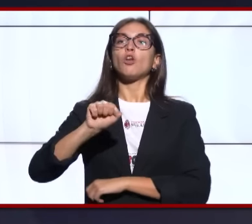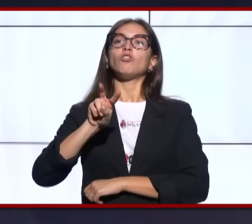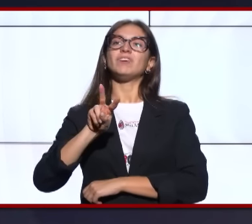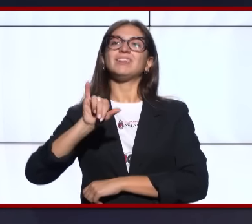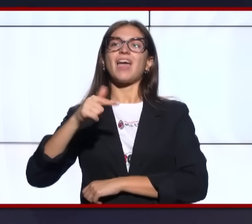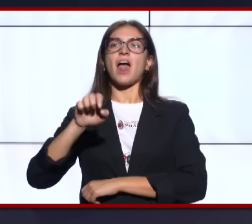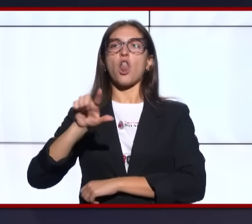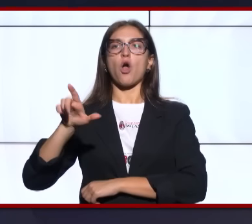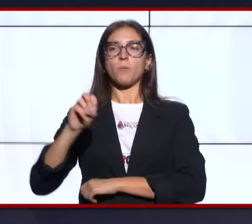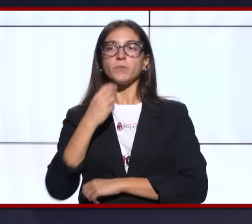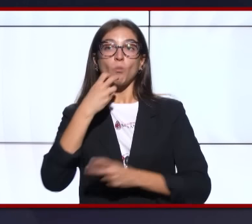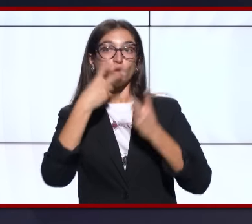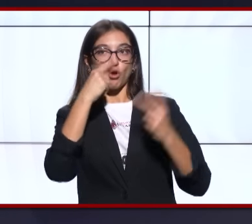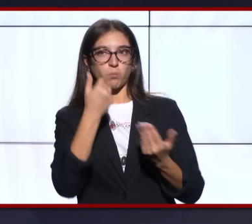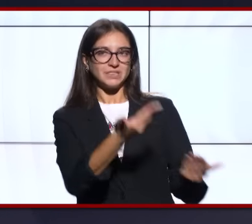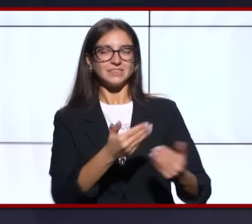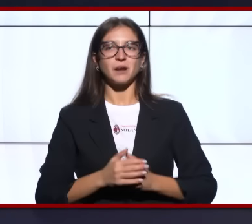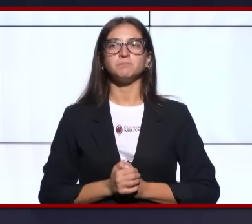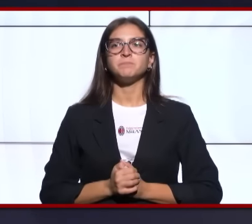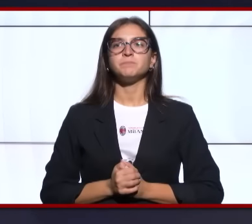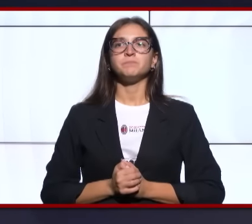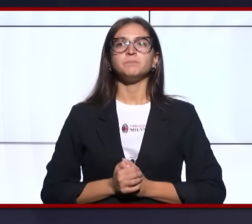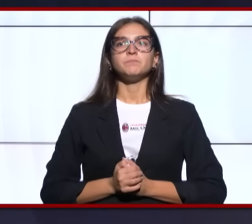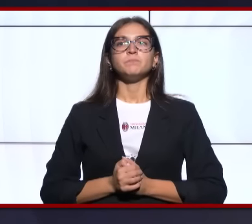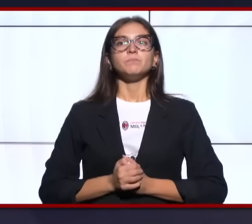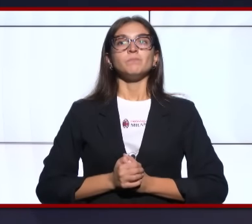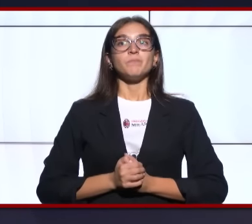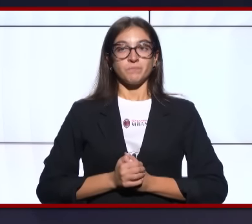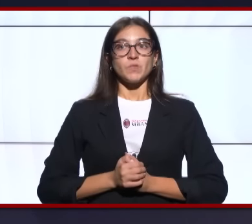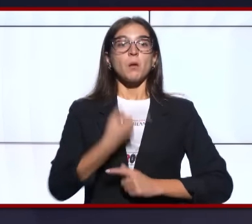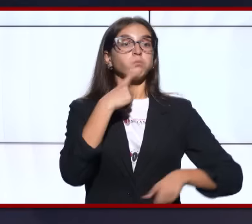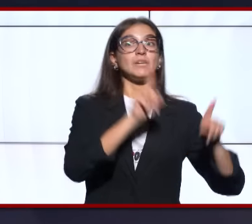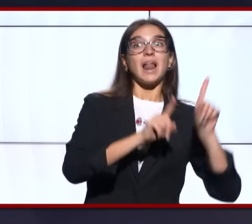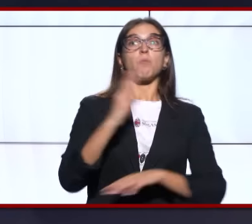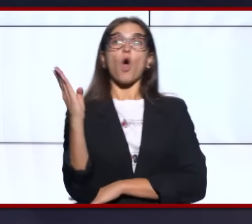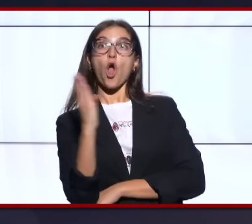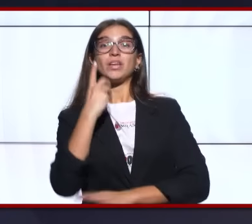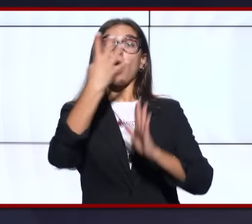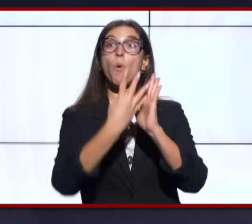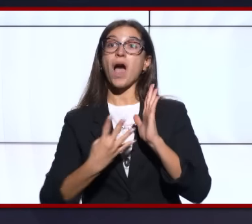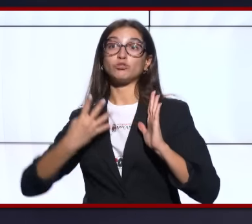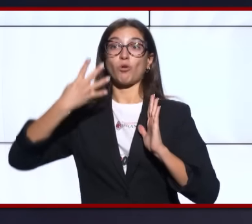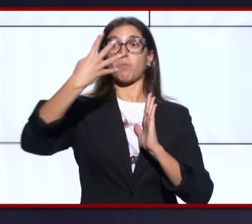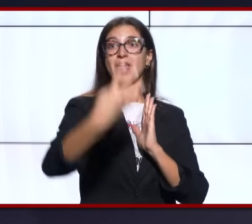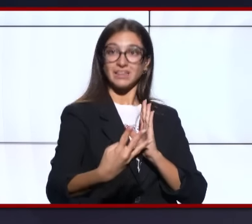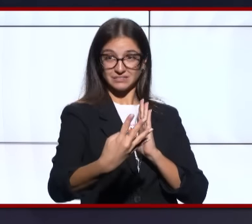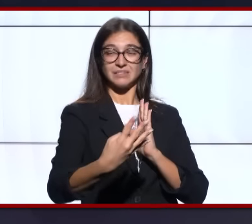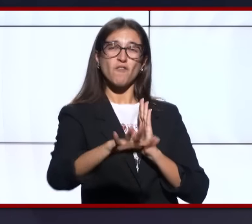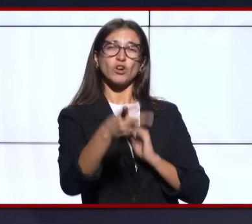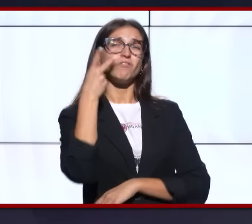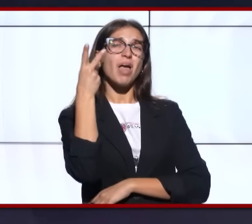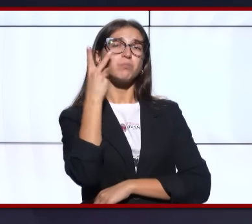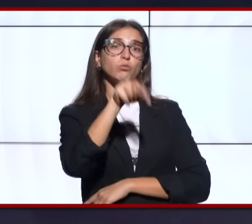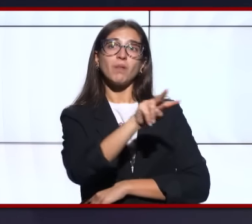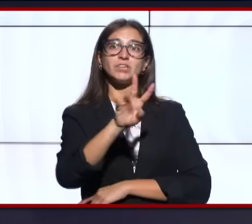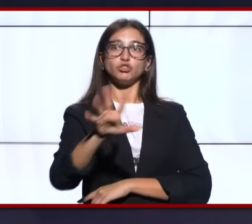Mister buongiorno buongiorno Le chiedo il fatto che bologna-milan si recuperi fra 4 mesi molto probabilmente a febbraio secondo